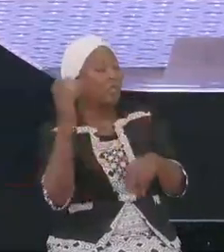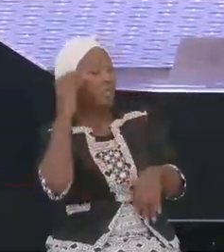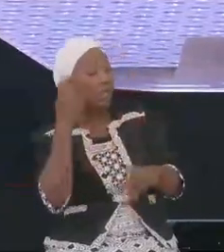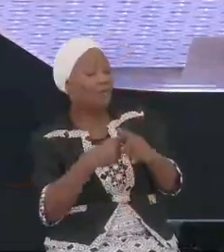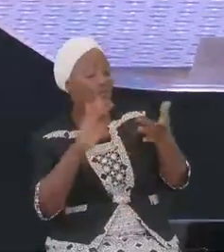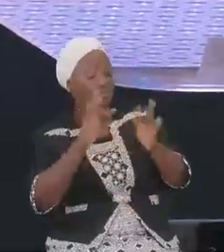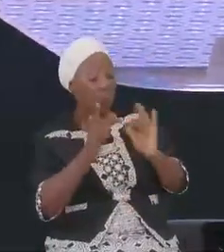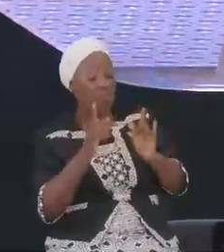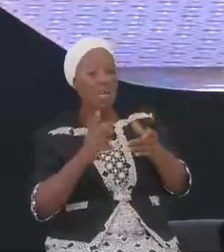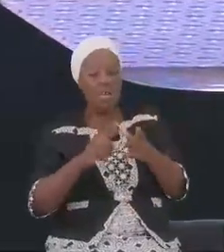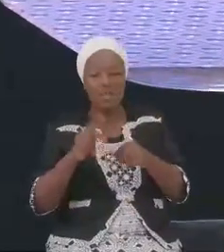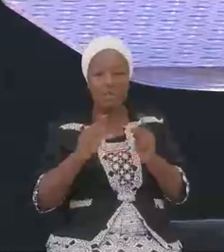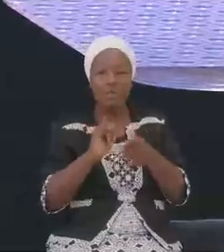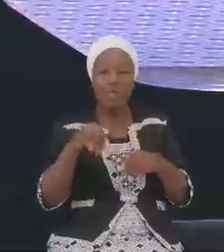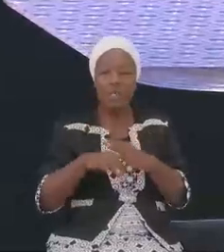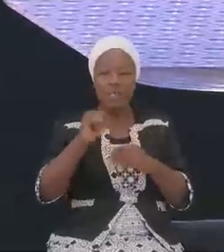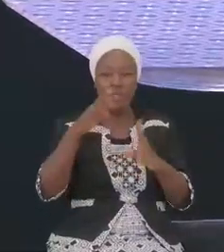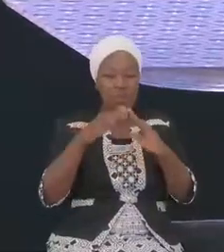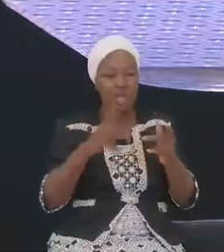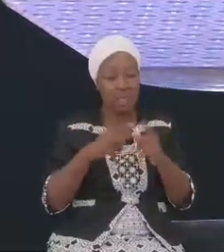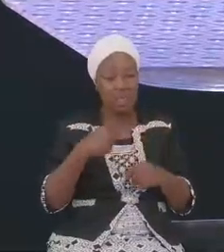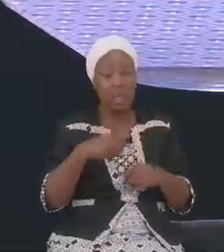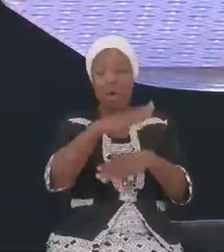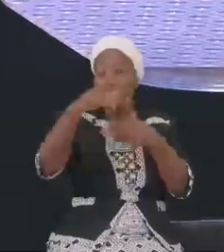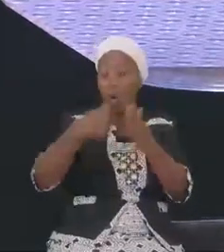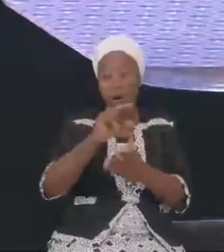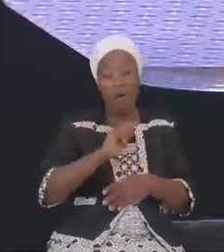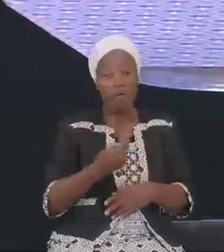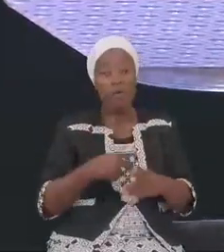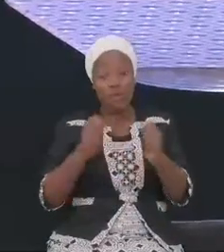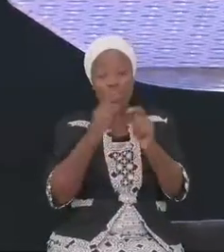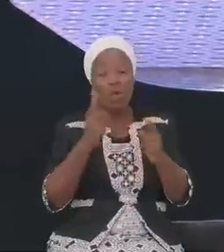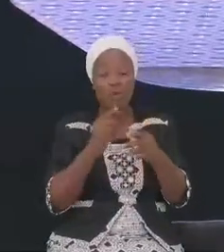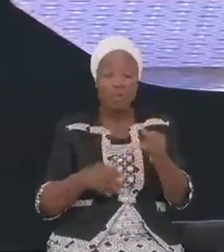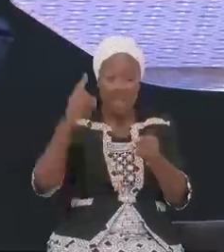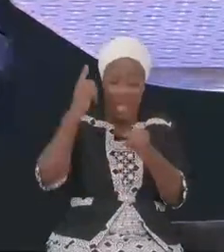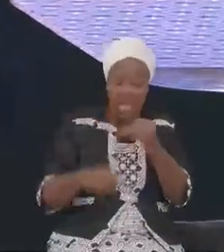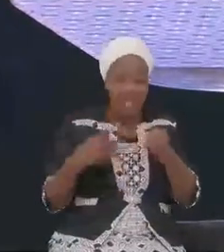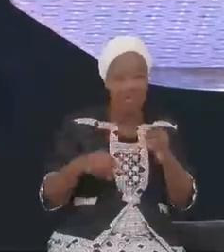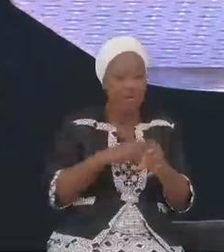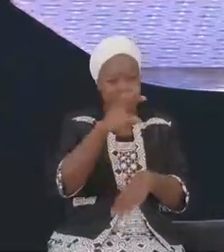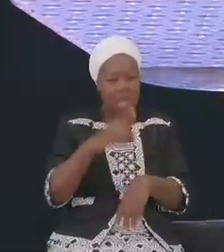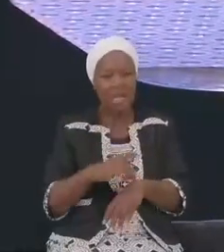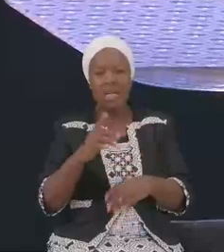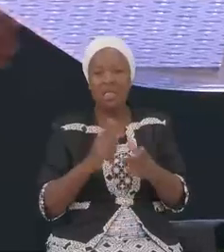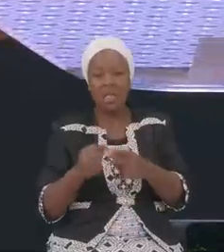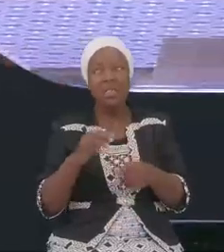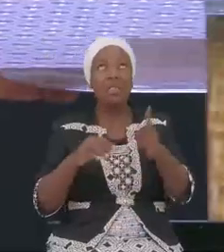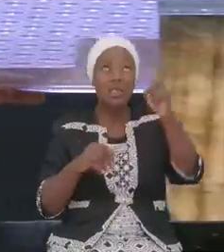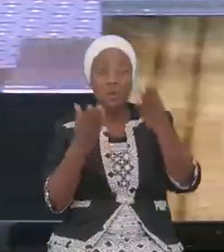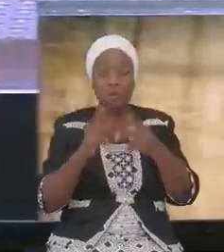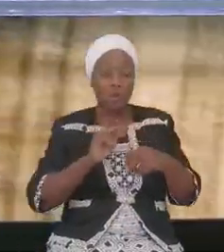Jérusalem. Et il dit, nous tous, jusqu'aux extrémités de la terre. Le Seigneur veut que nous